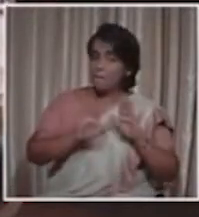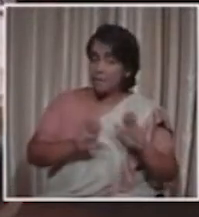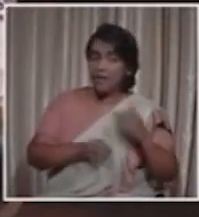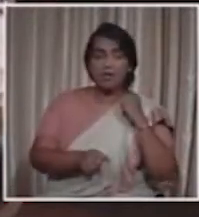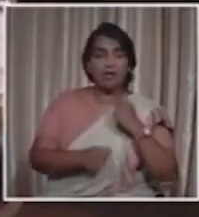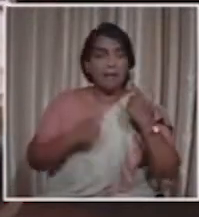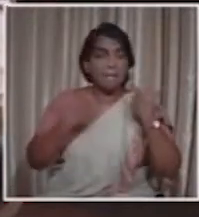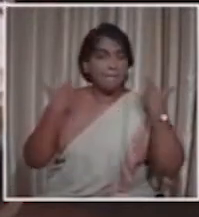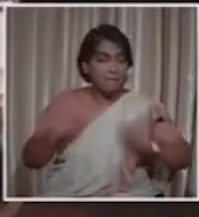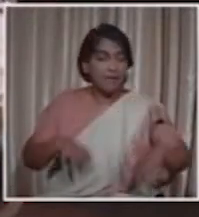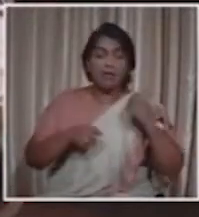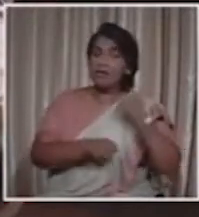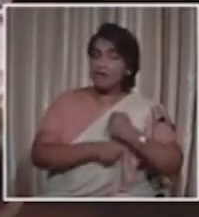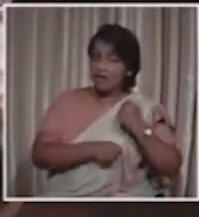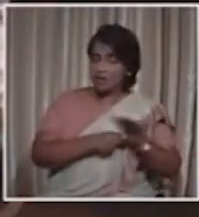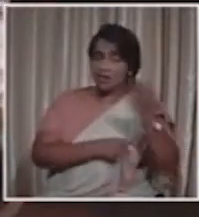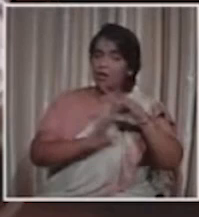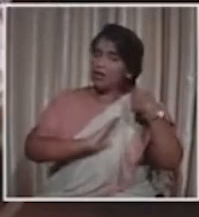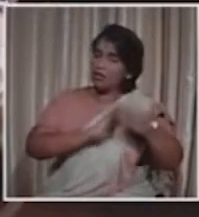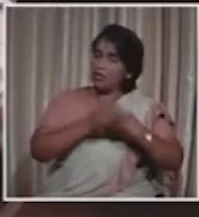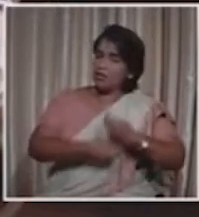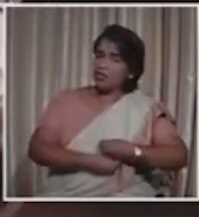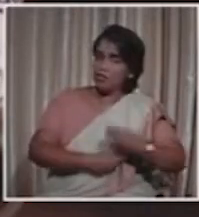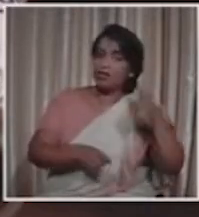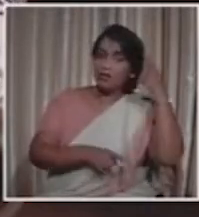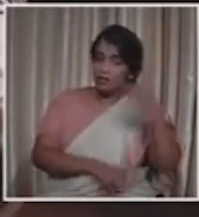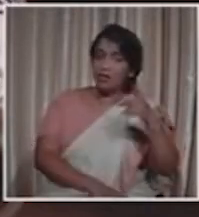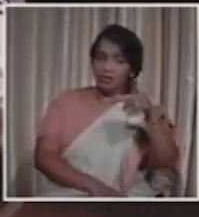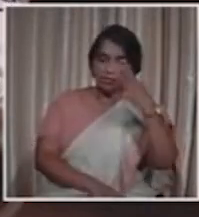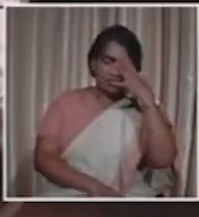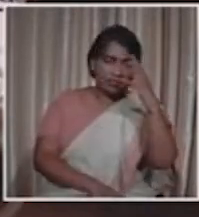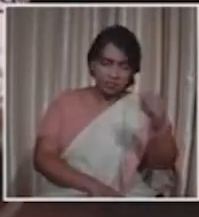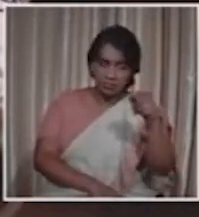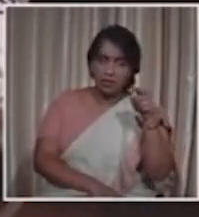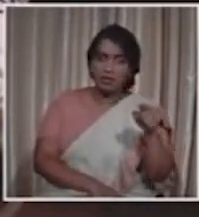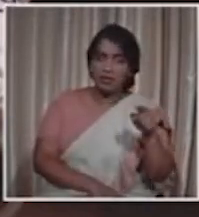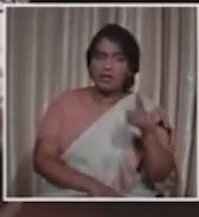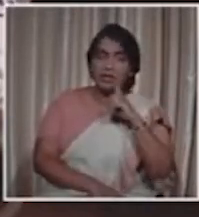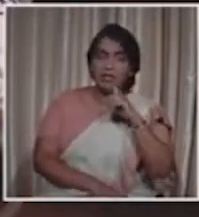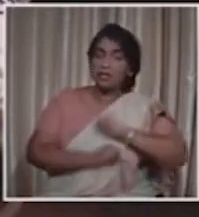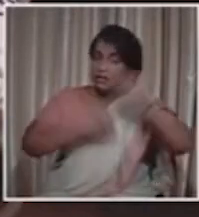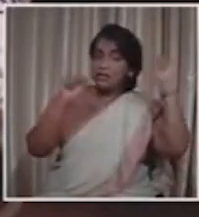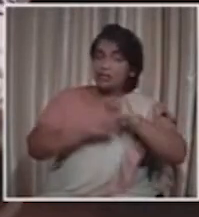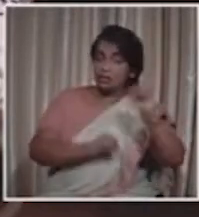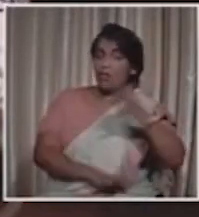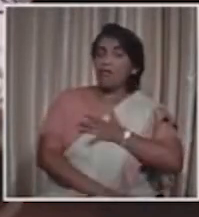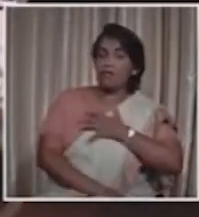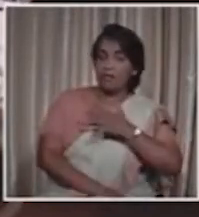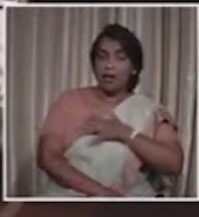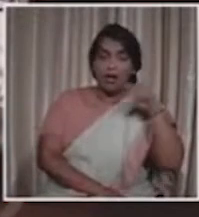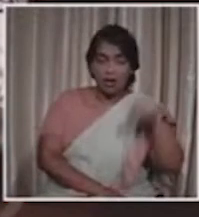rajapaksa aanduwa me rata wanasanawa e nisa mataka thiyaganna jana aragale hana ada